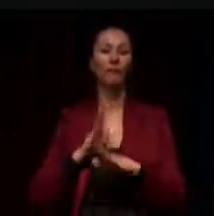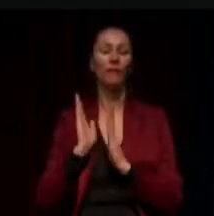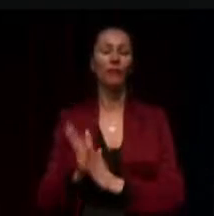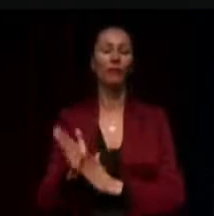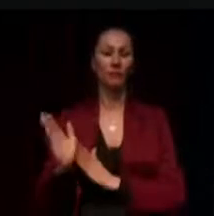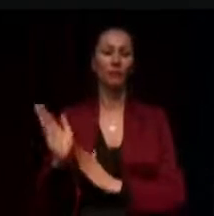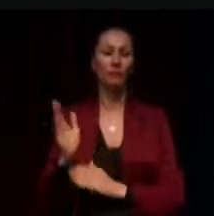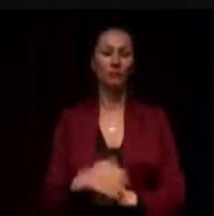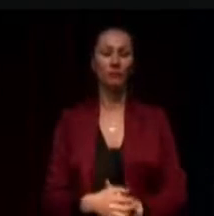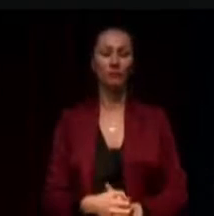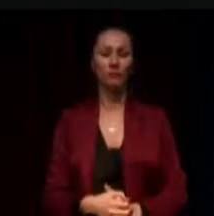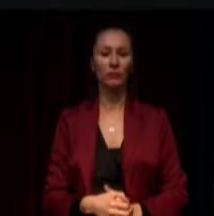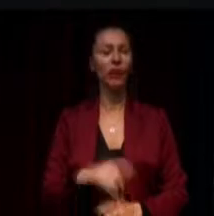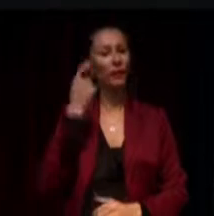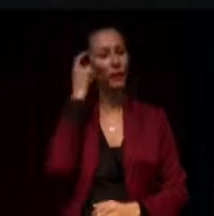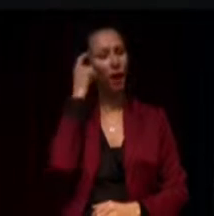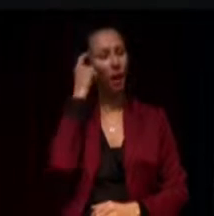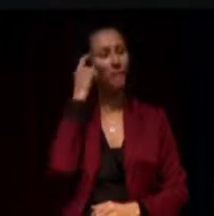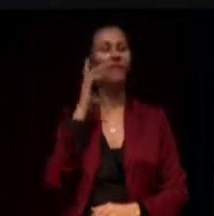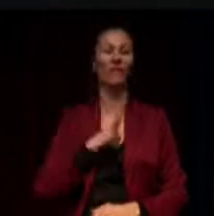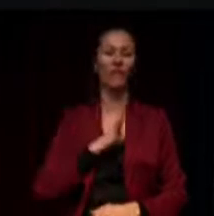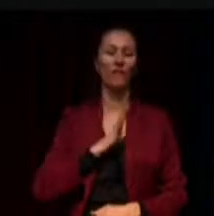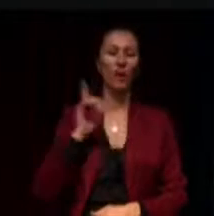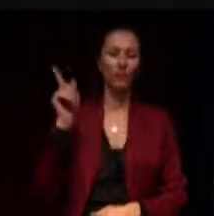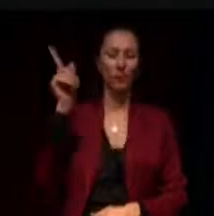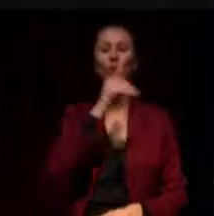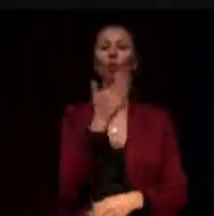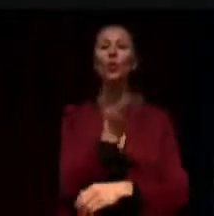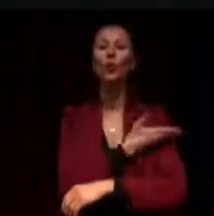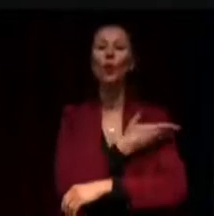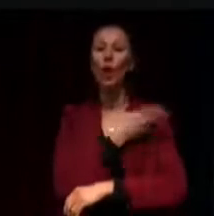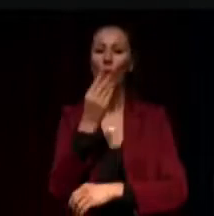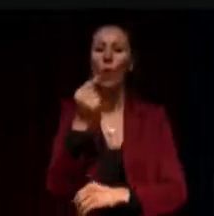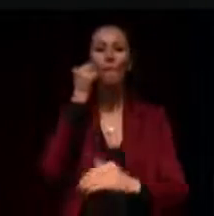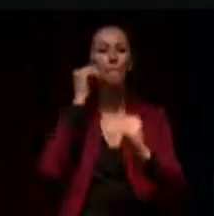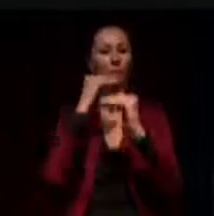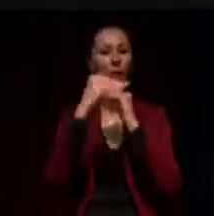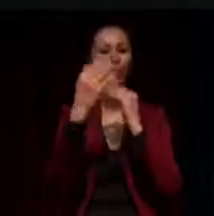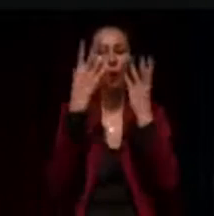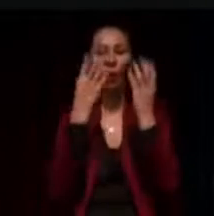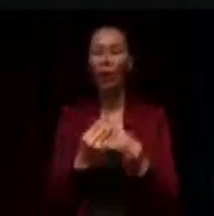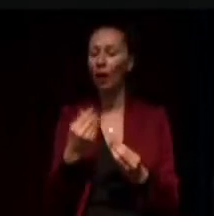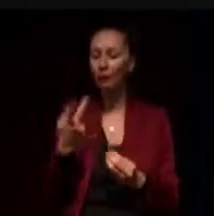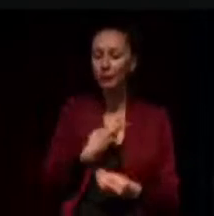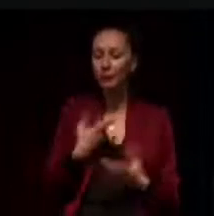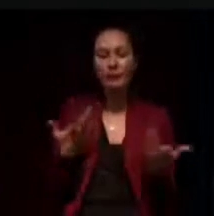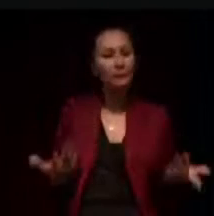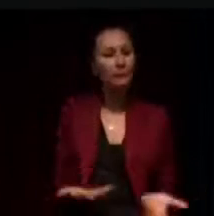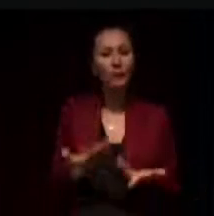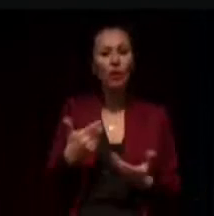ediyorlar. Tahminlerde bulunuyorlar. Ülke olarak da, millet olarak da üzerimize